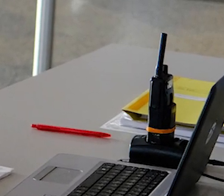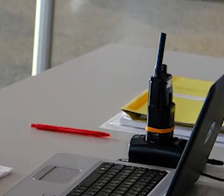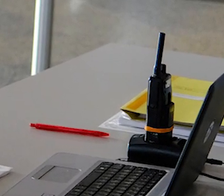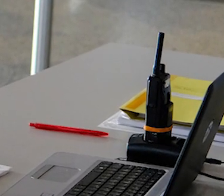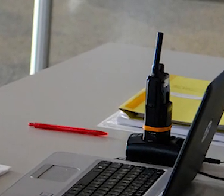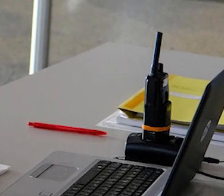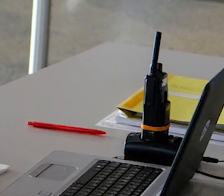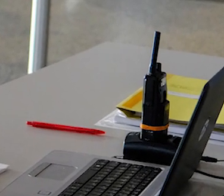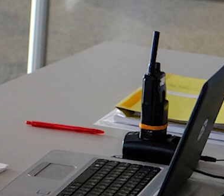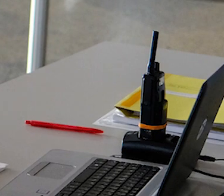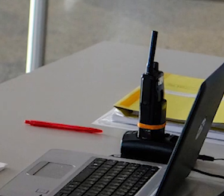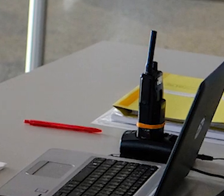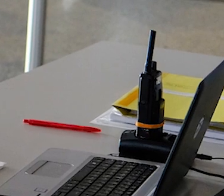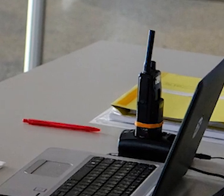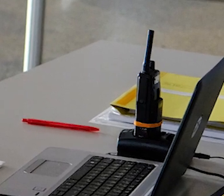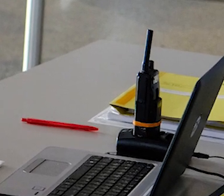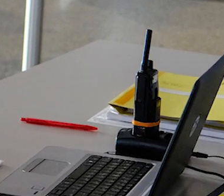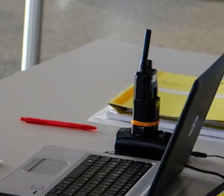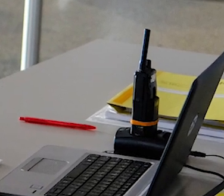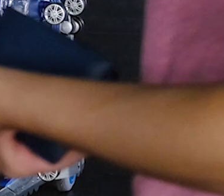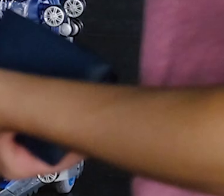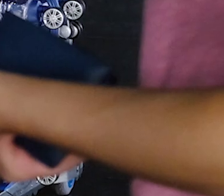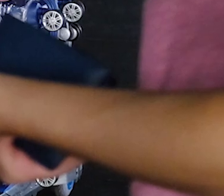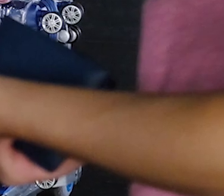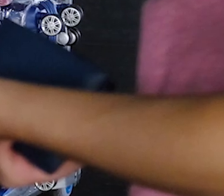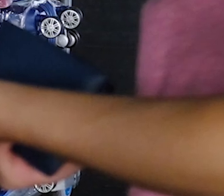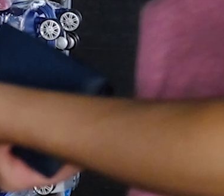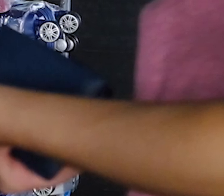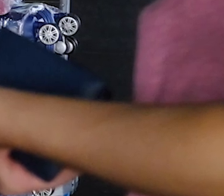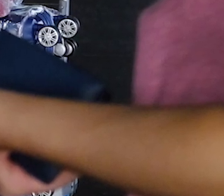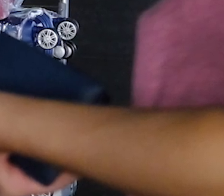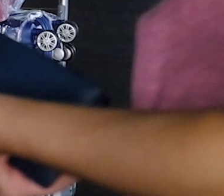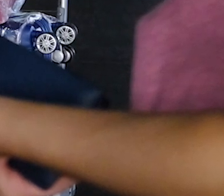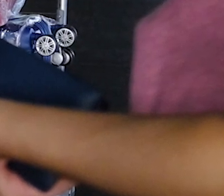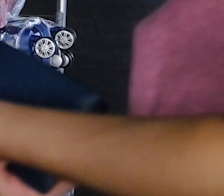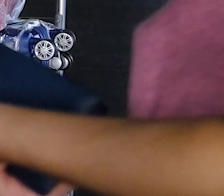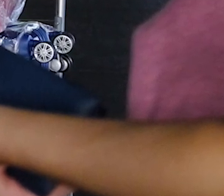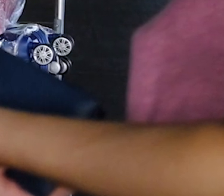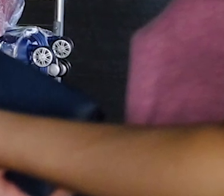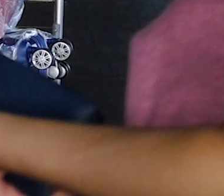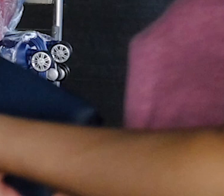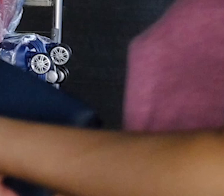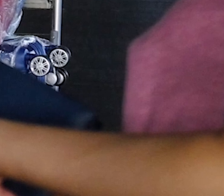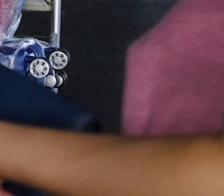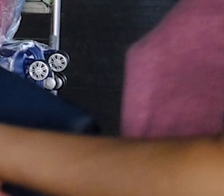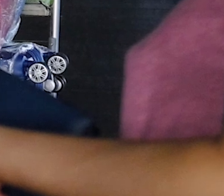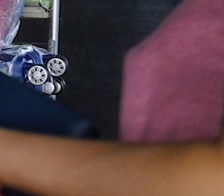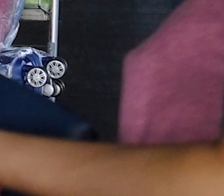475 individu telah diperintah untuk menjalani proses kuarantin wajib di rumah